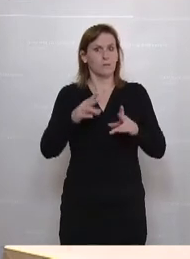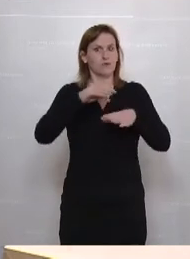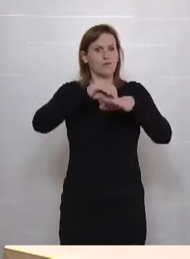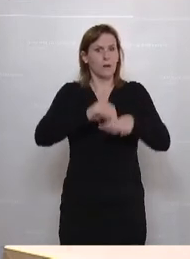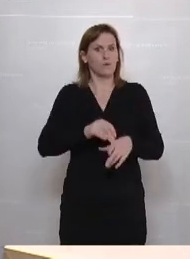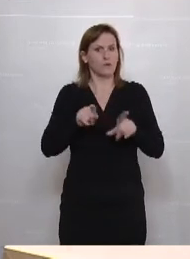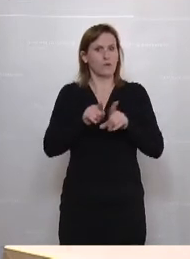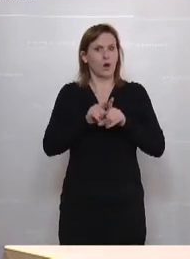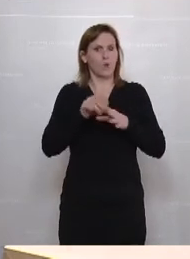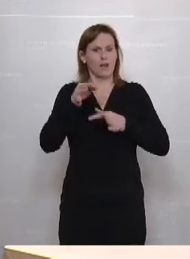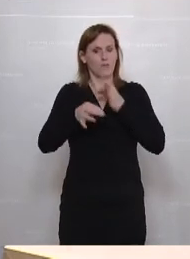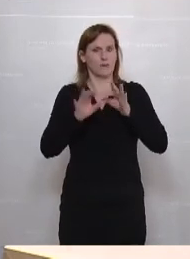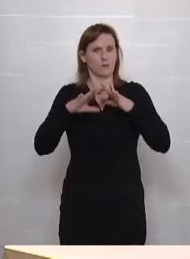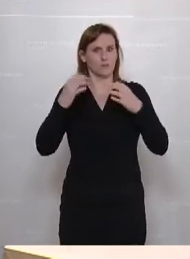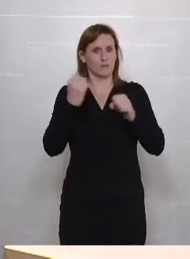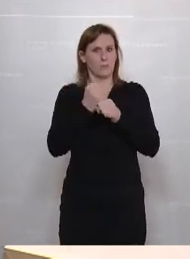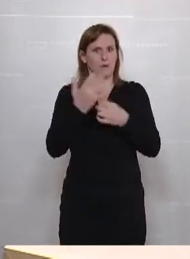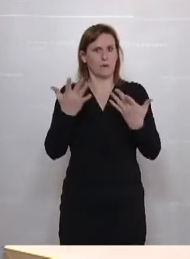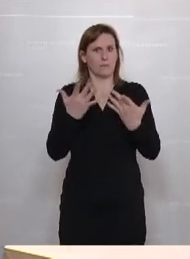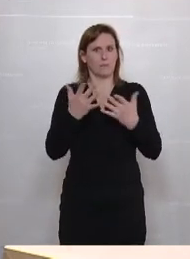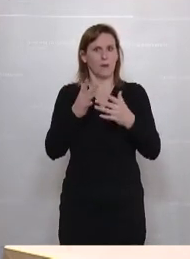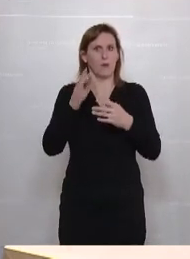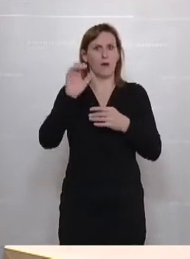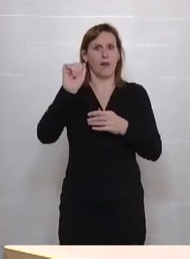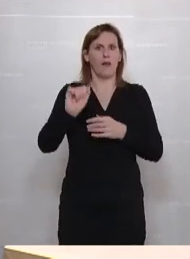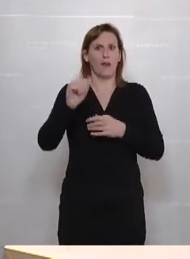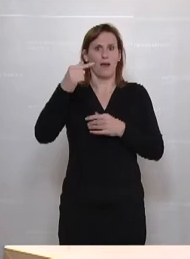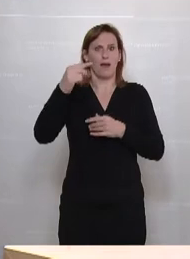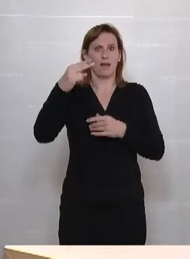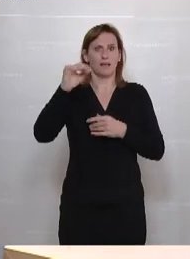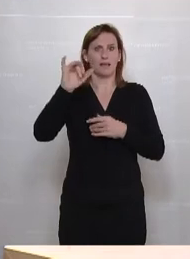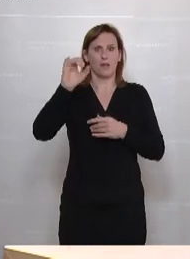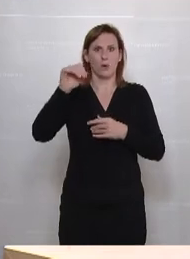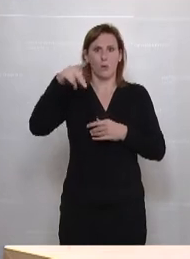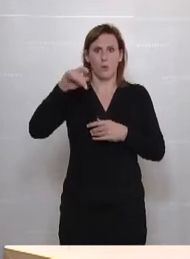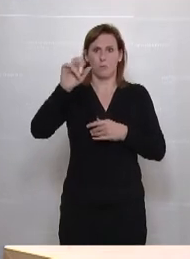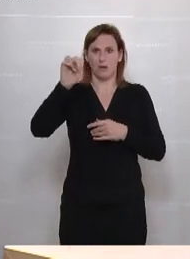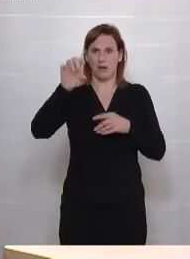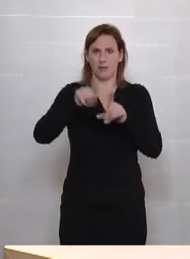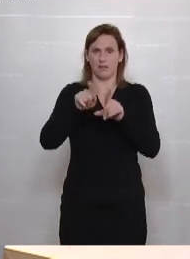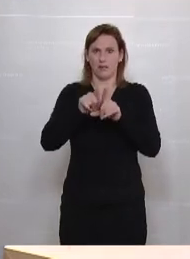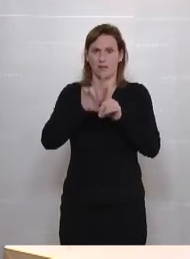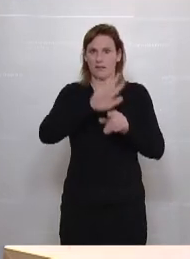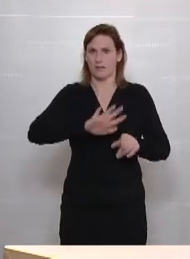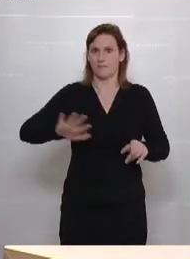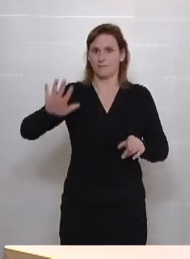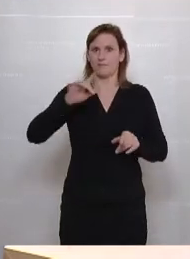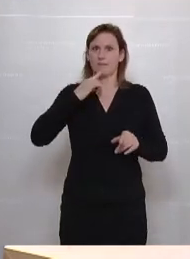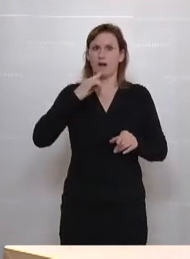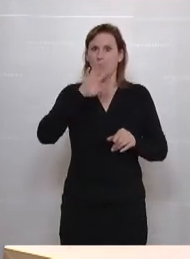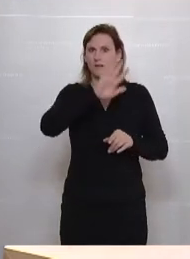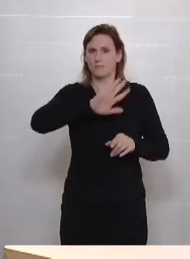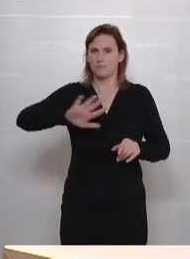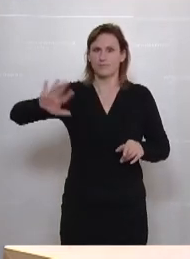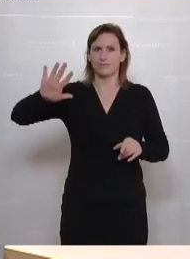österreichischen Entwicklungszusammenarbeit ist ja Äthiopien. Hier auch neben den genannten Gebieten der Sahelzone